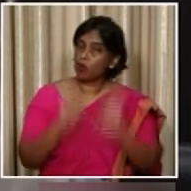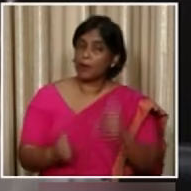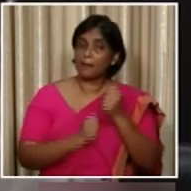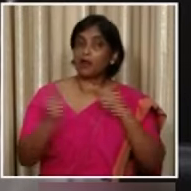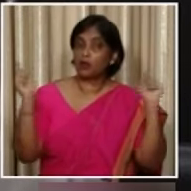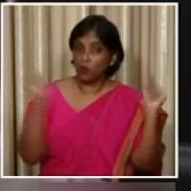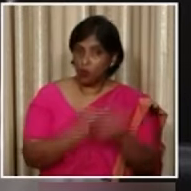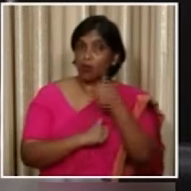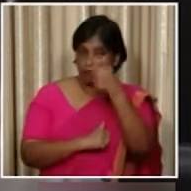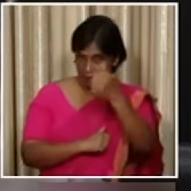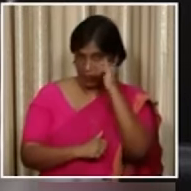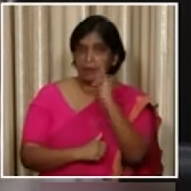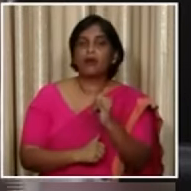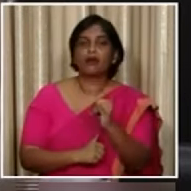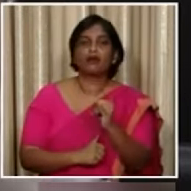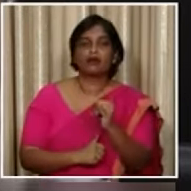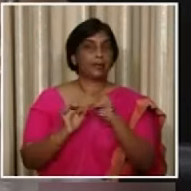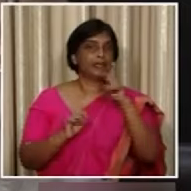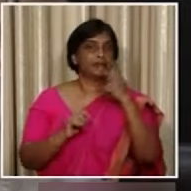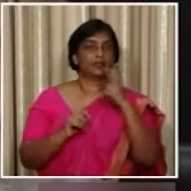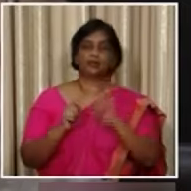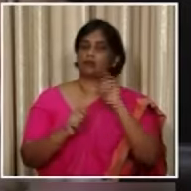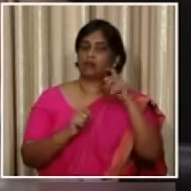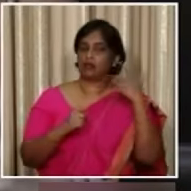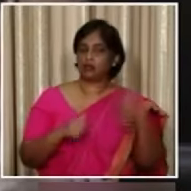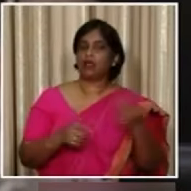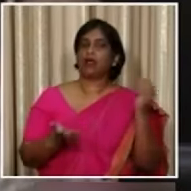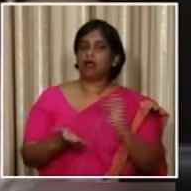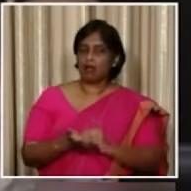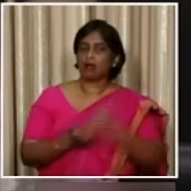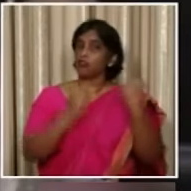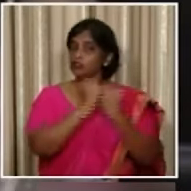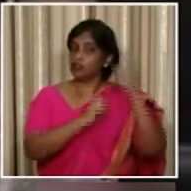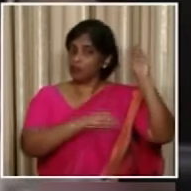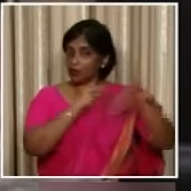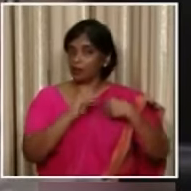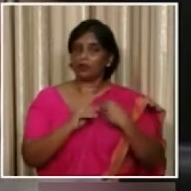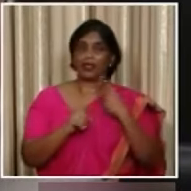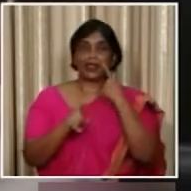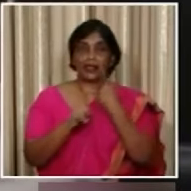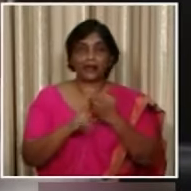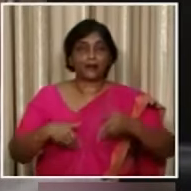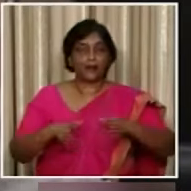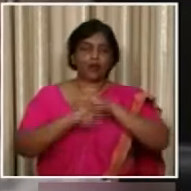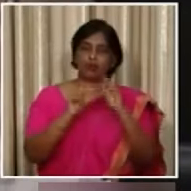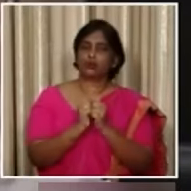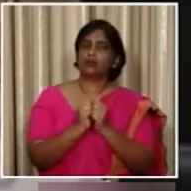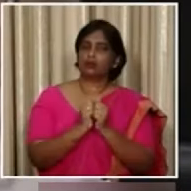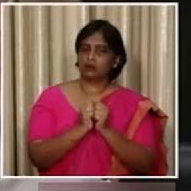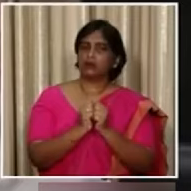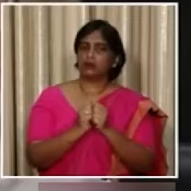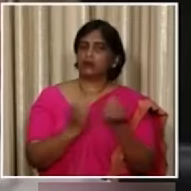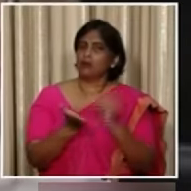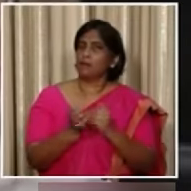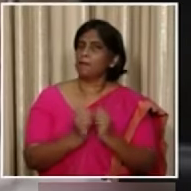එක සුබද අසුබද කියලා. දැන් ආපහු ආධාර වෙනකොට නුවර පාර අනික් වැඩ කටයුතු සියල්ලම අපිට